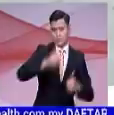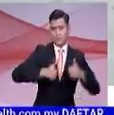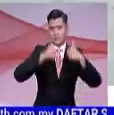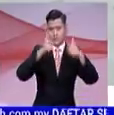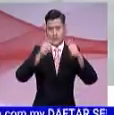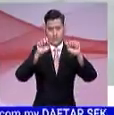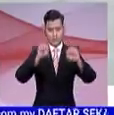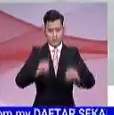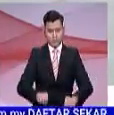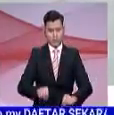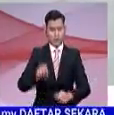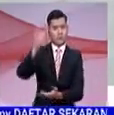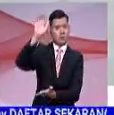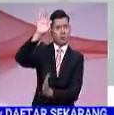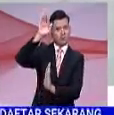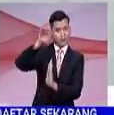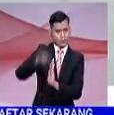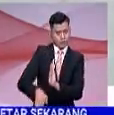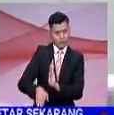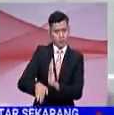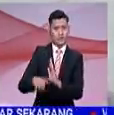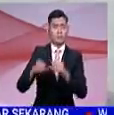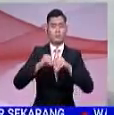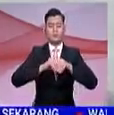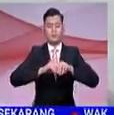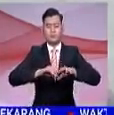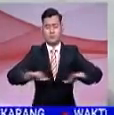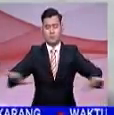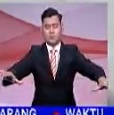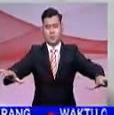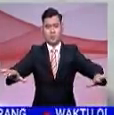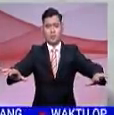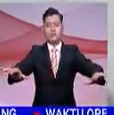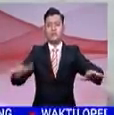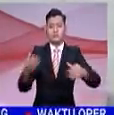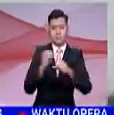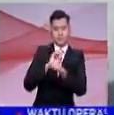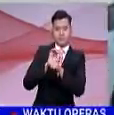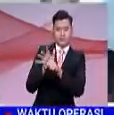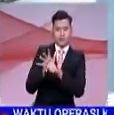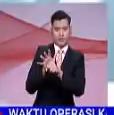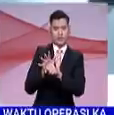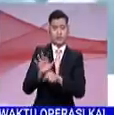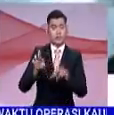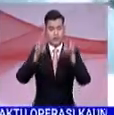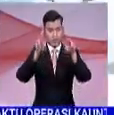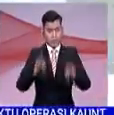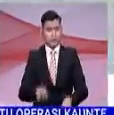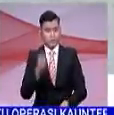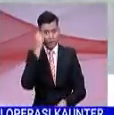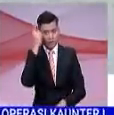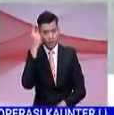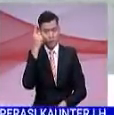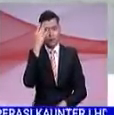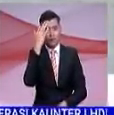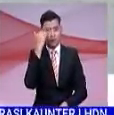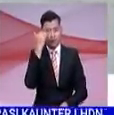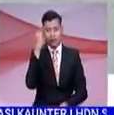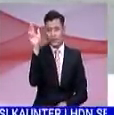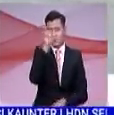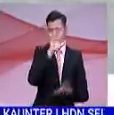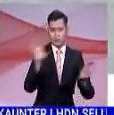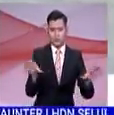COVID-19. Satu, rakyat Malaysia boleh faham kot kenapa kalau kerajaan ambil tindakan macam ni, sebab boleh mengurangkan